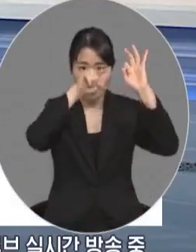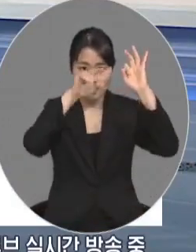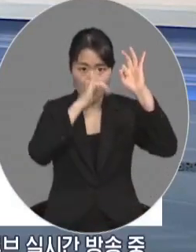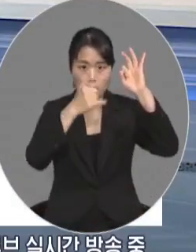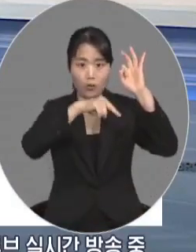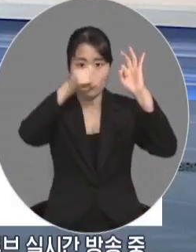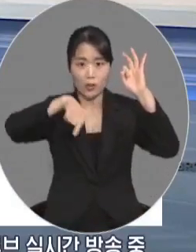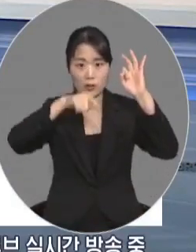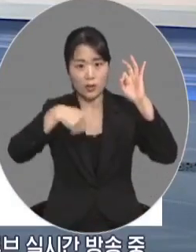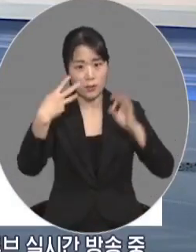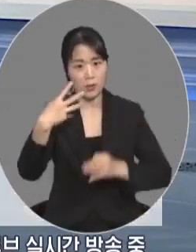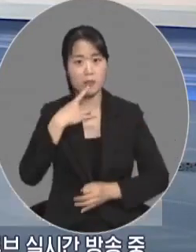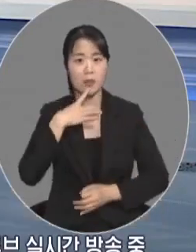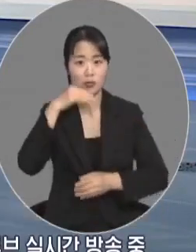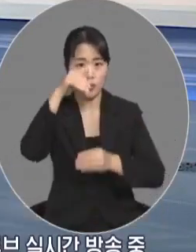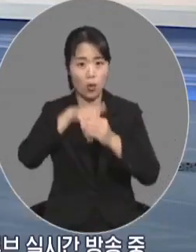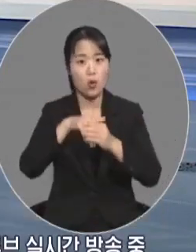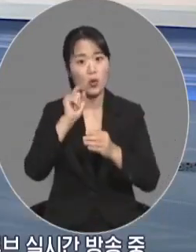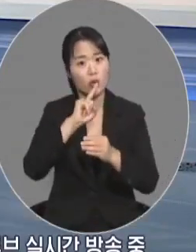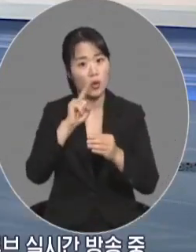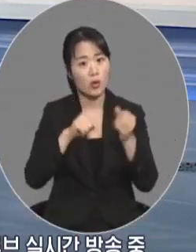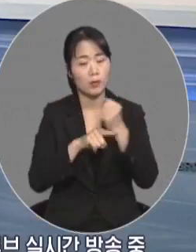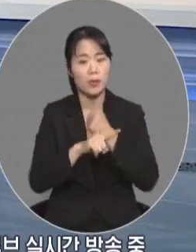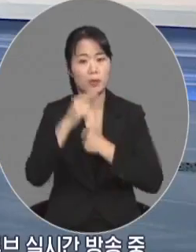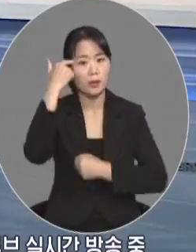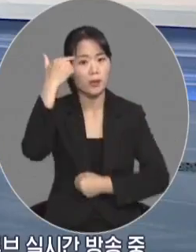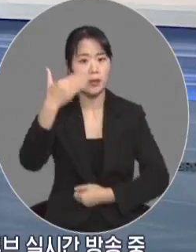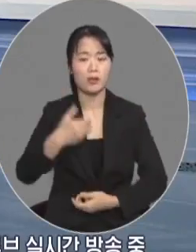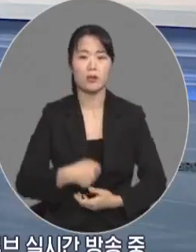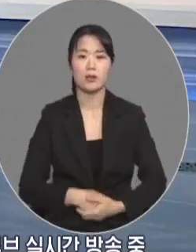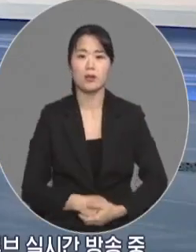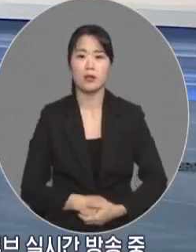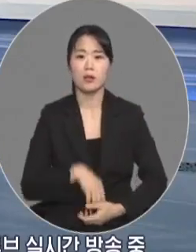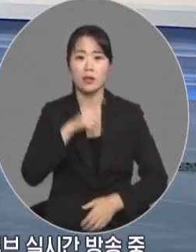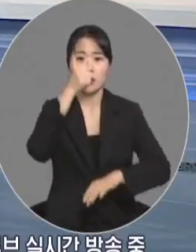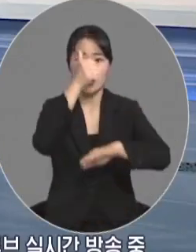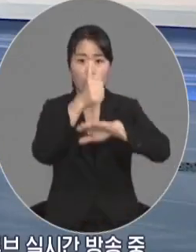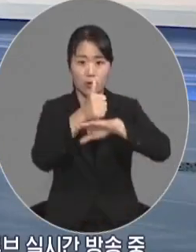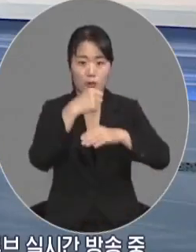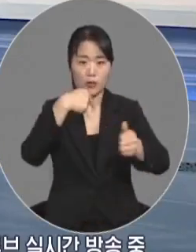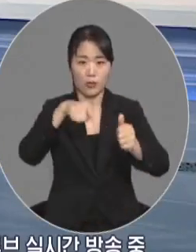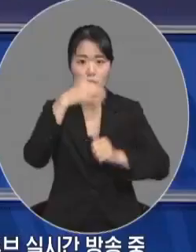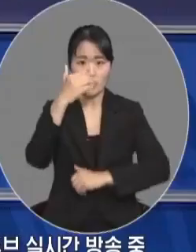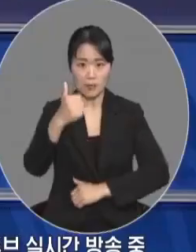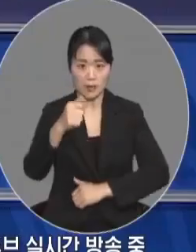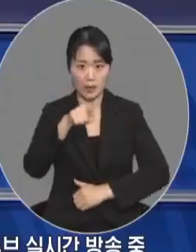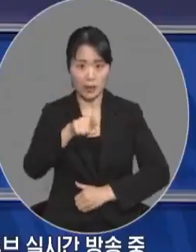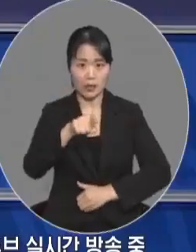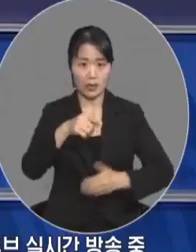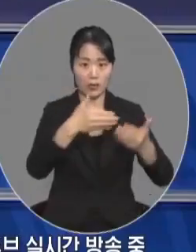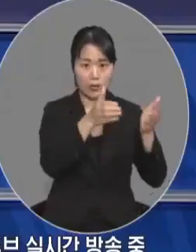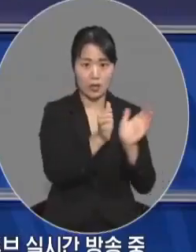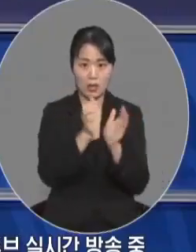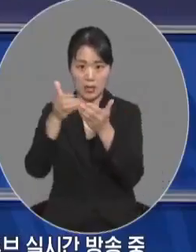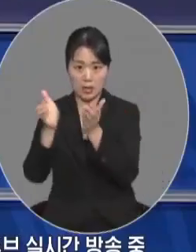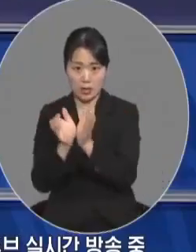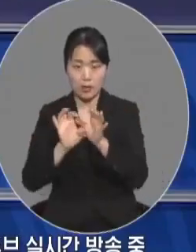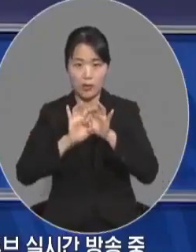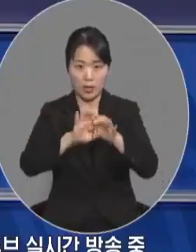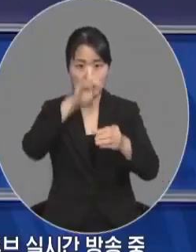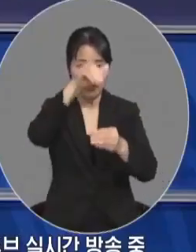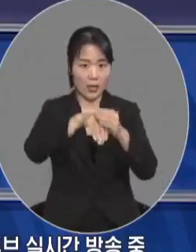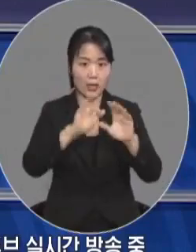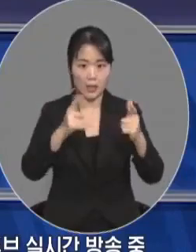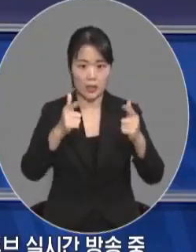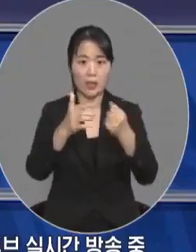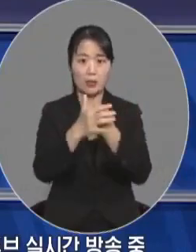하신 거예요. 어떻게 좀 해석할 수 있을까요? 네, 우선 교육감 보궐선거의 경우 정당 선거가 아니기 때문에 아무래도 조직 결집력이